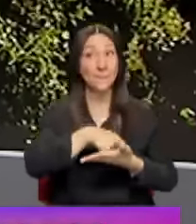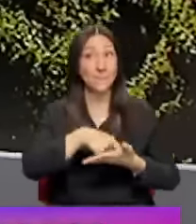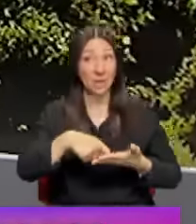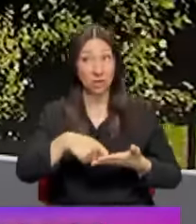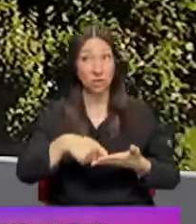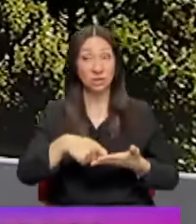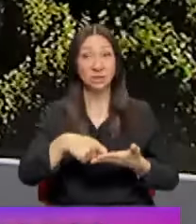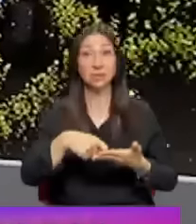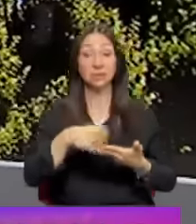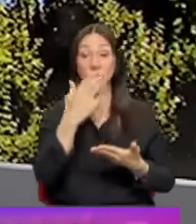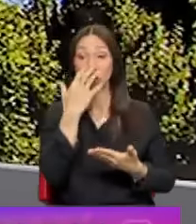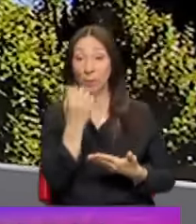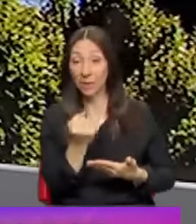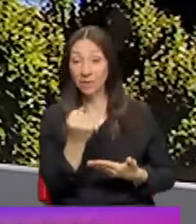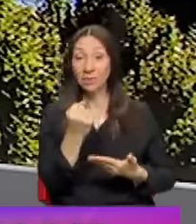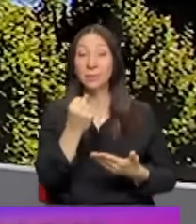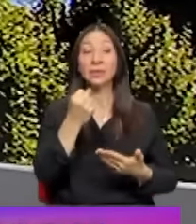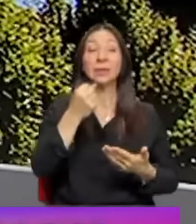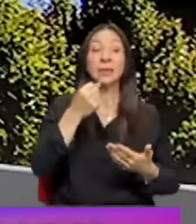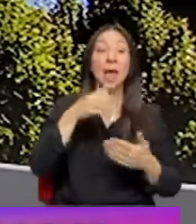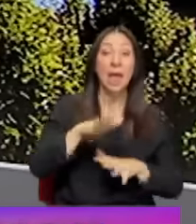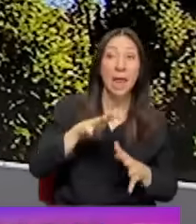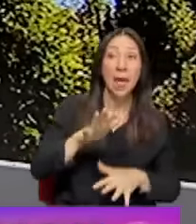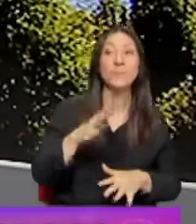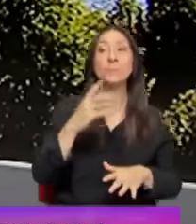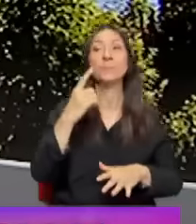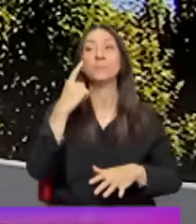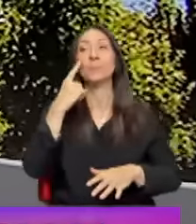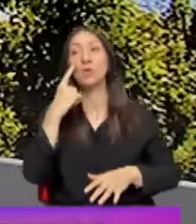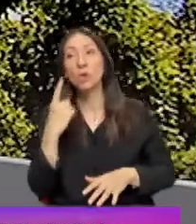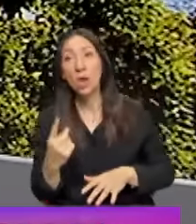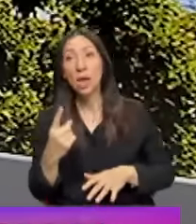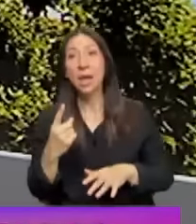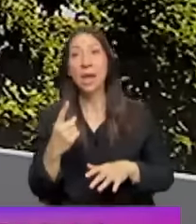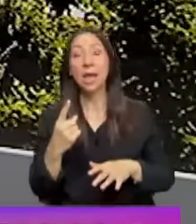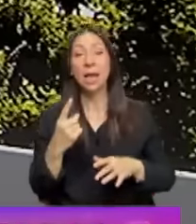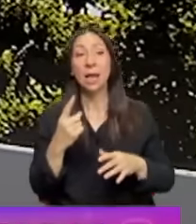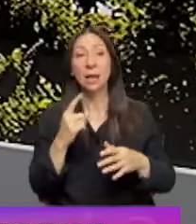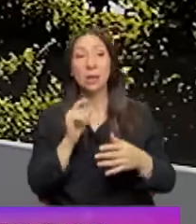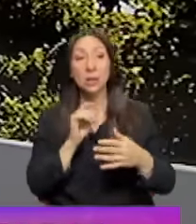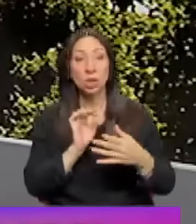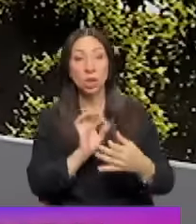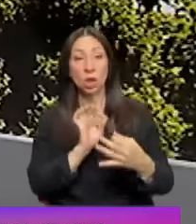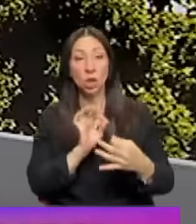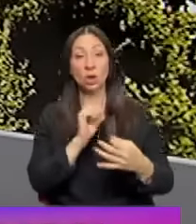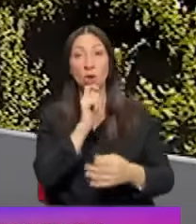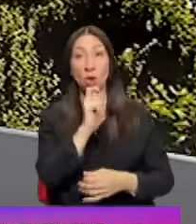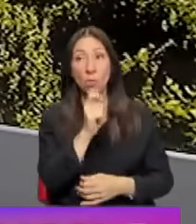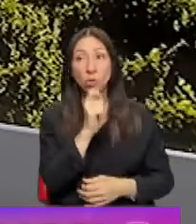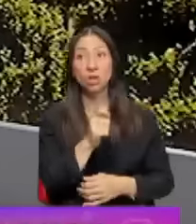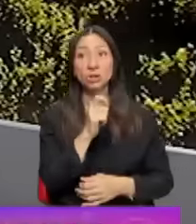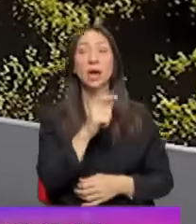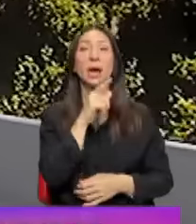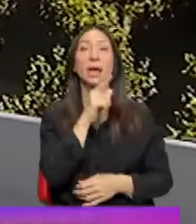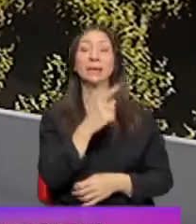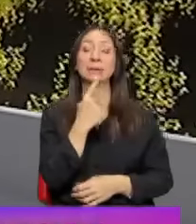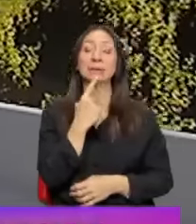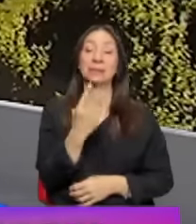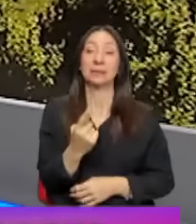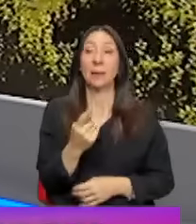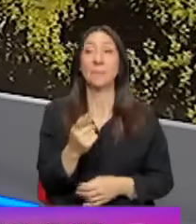maaşı tuttukları nöbet, yürüttükleri eylem üzerinden yapılan diyalogda, yapılan röportajda kendisi dedi